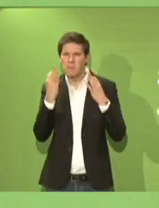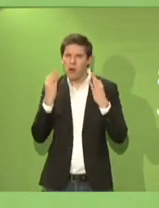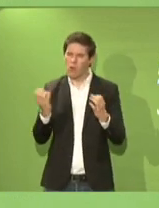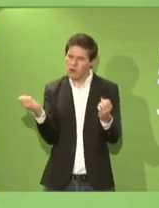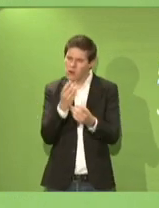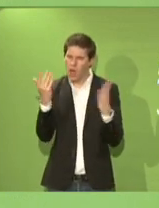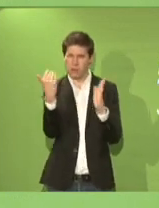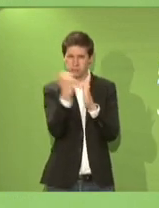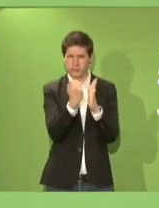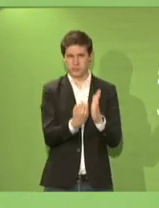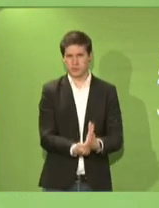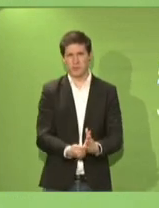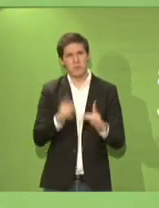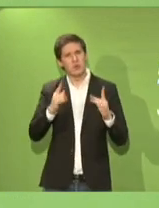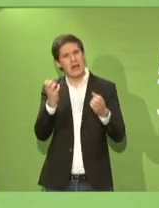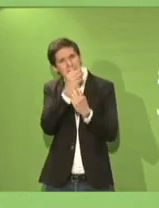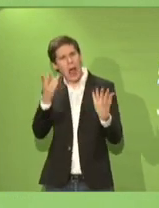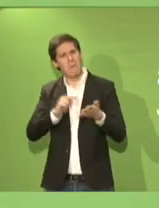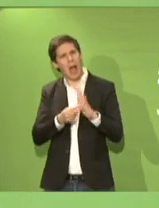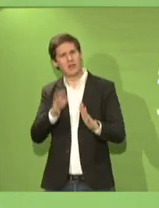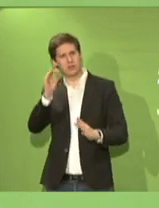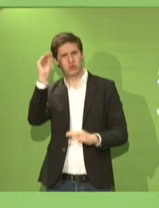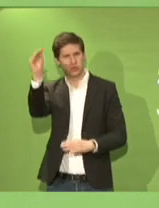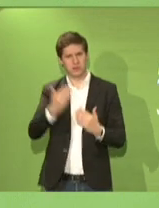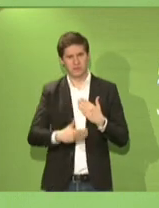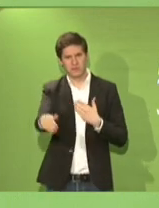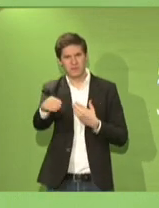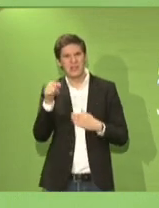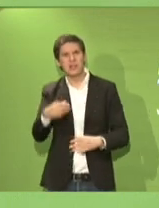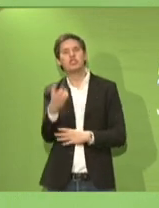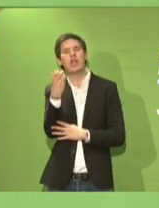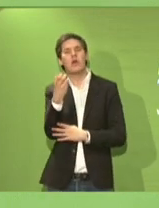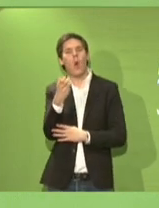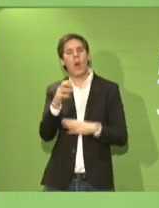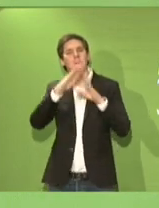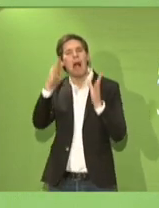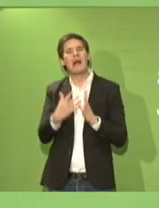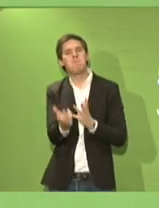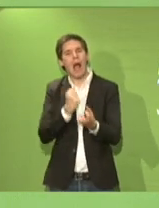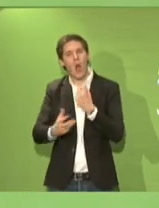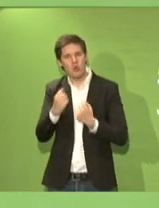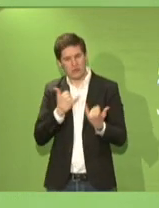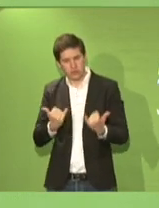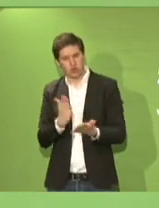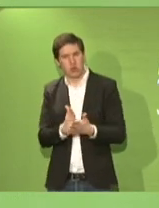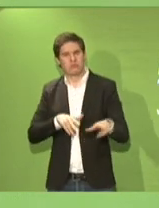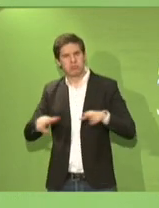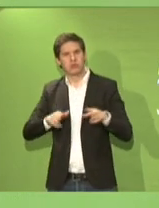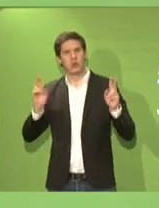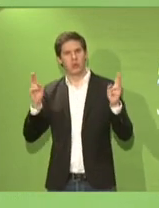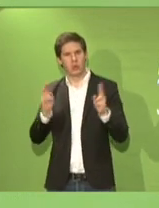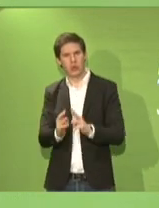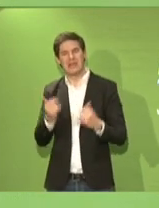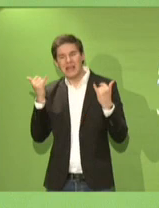klaren Fahrplan. Wir haben auch den Ausstieg aus dem Steinkohlebergbau organisiert. Und es geht jetzt darum, dass wir einen Plan entwickeln, dass wir